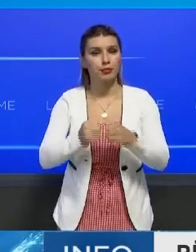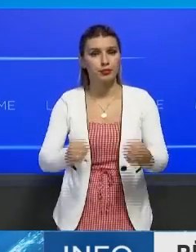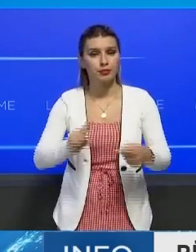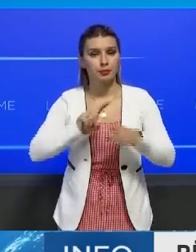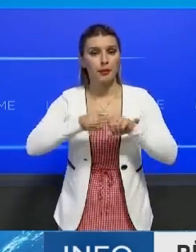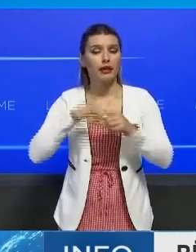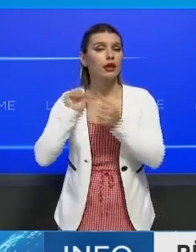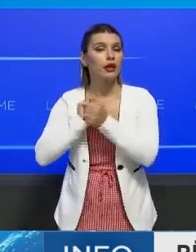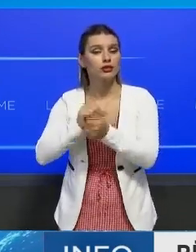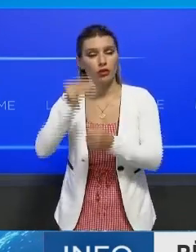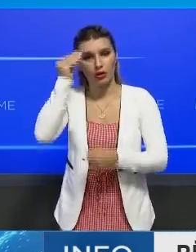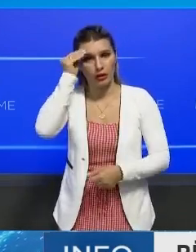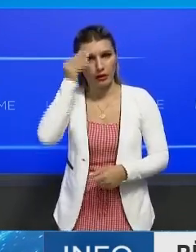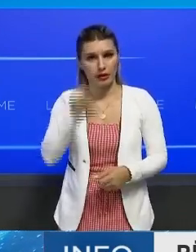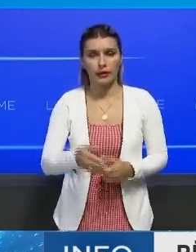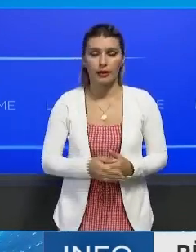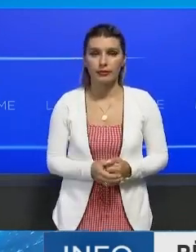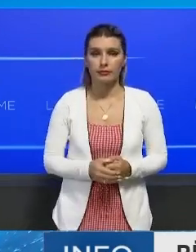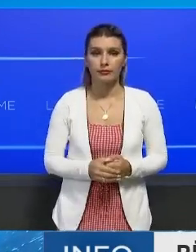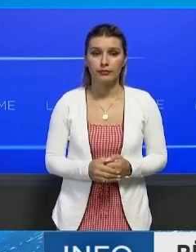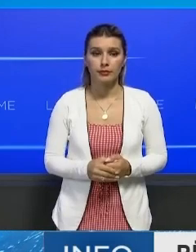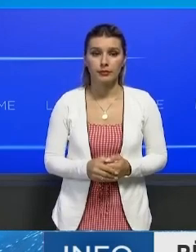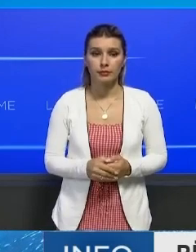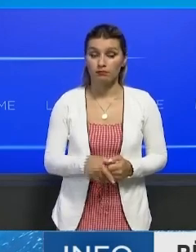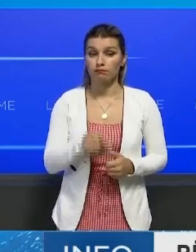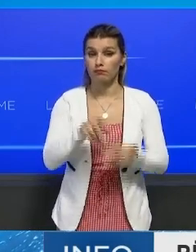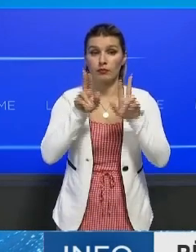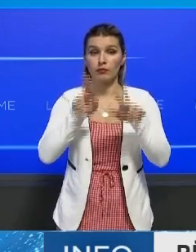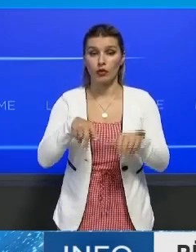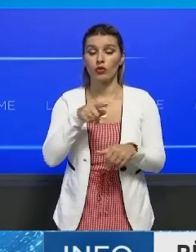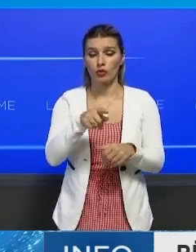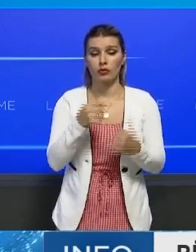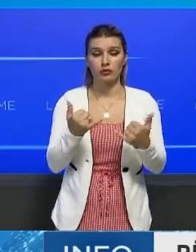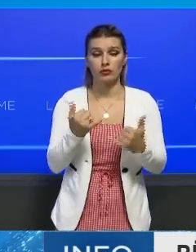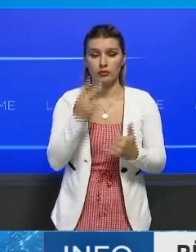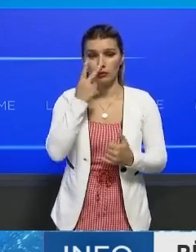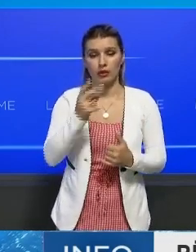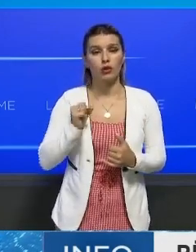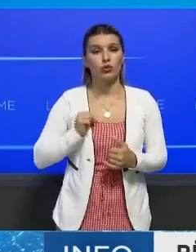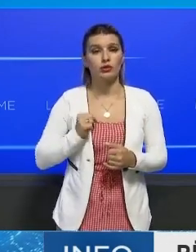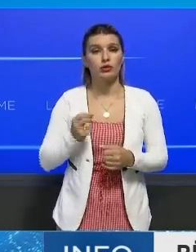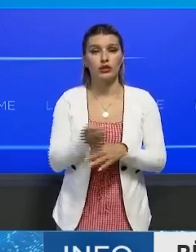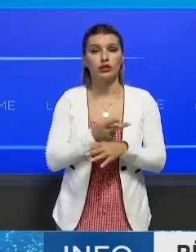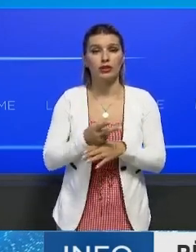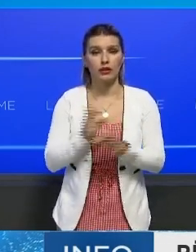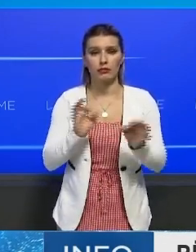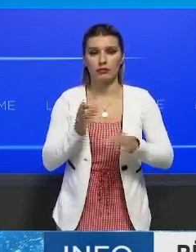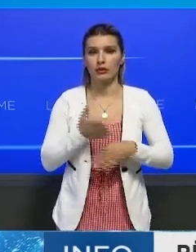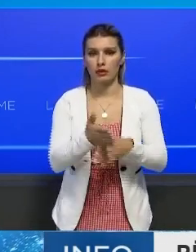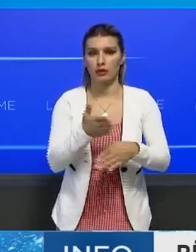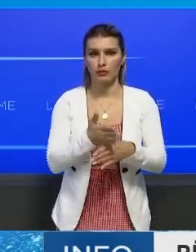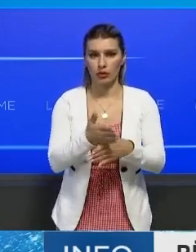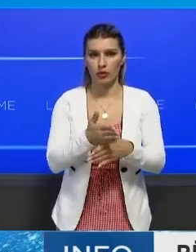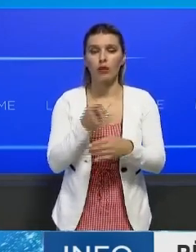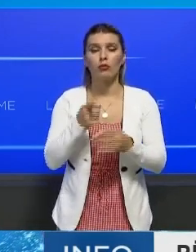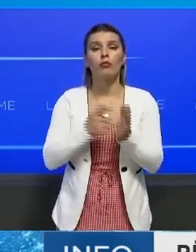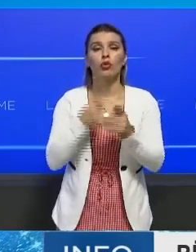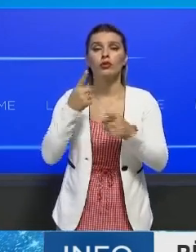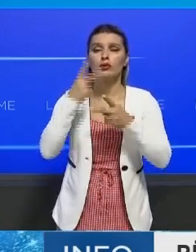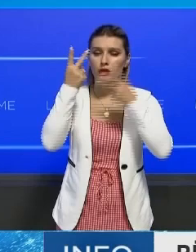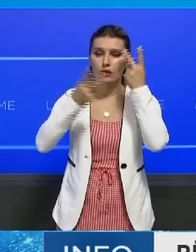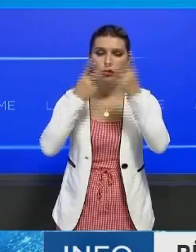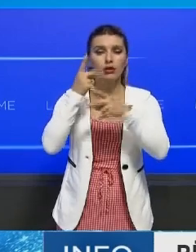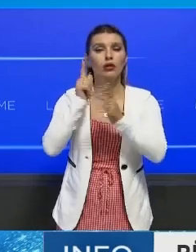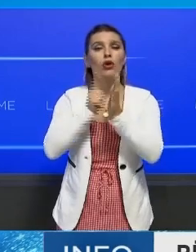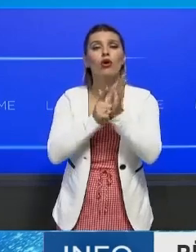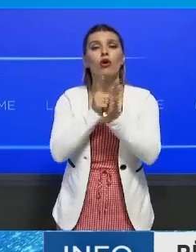përmbytjeve në historinë e shtetit. Në Kentucky është vënë në veprim edhe garda kombëtare. Meteorologët kanë parashikuar se